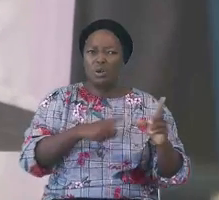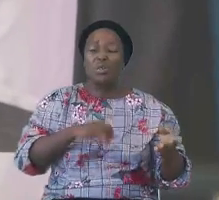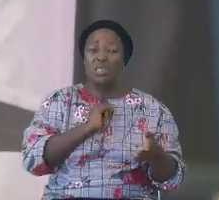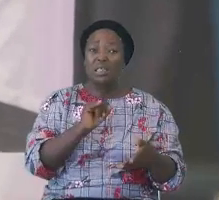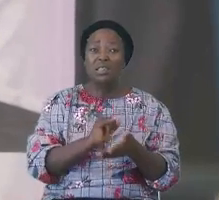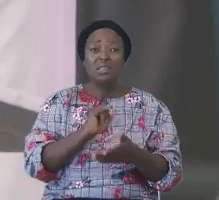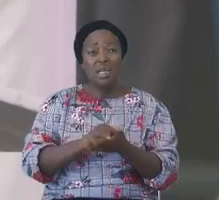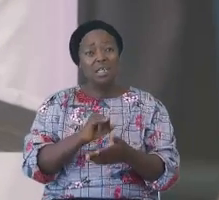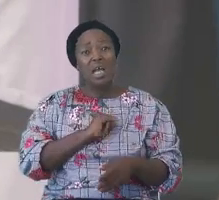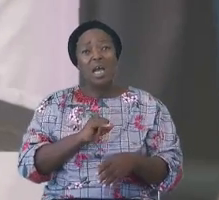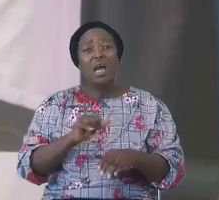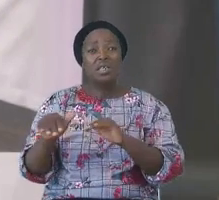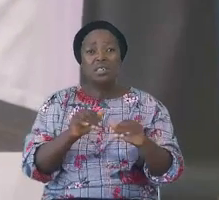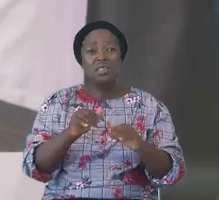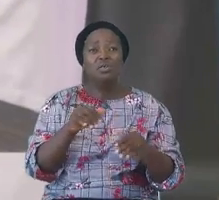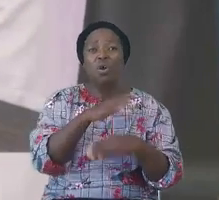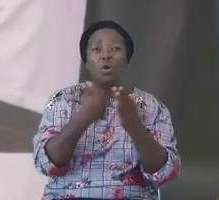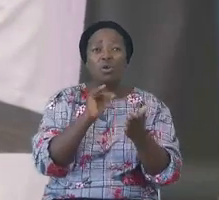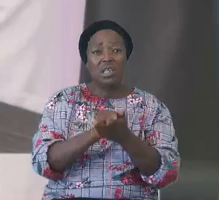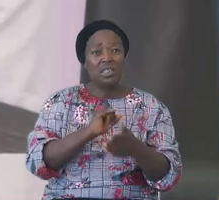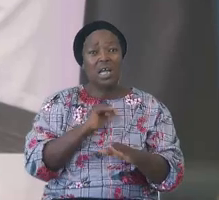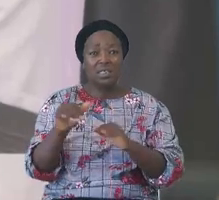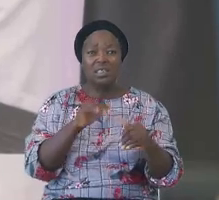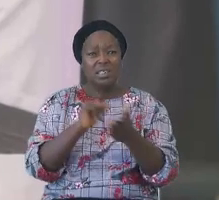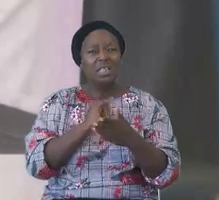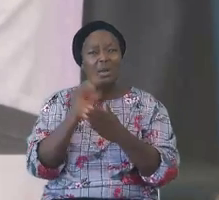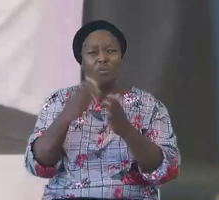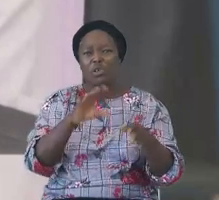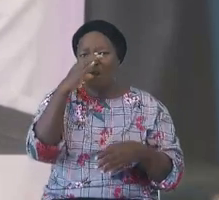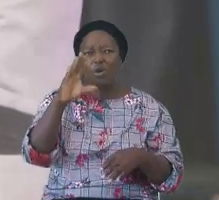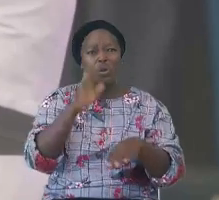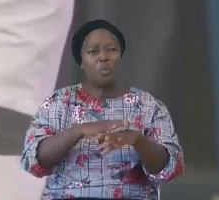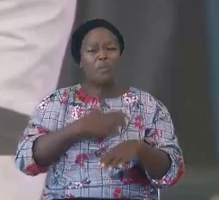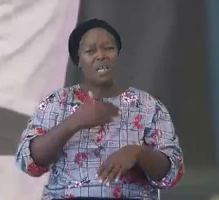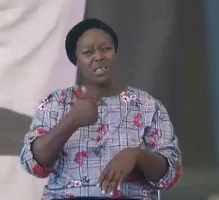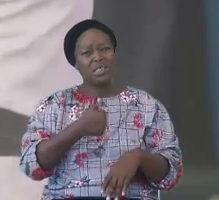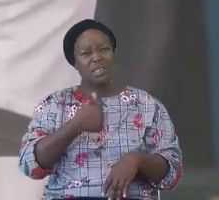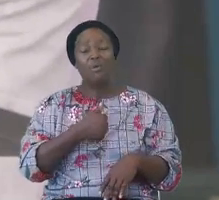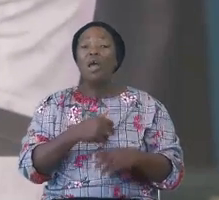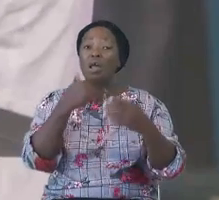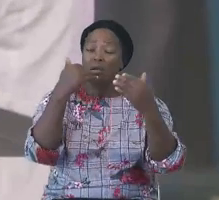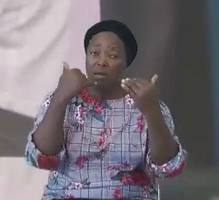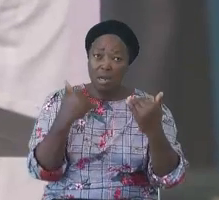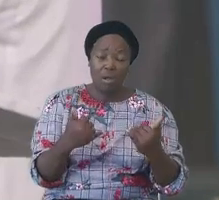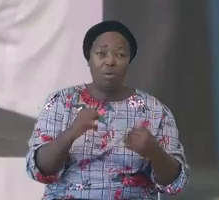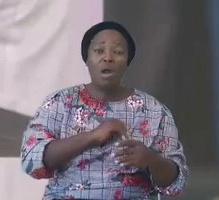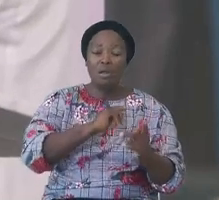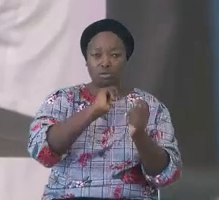Et j'ai pu dire ce que j'ai dit. J'ai pu faire ce que j'ai fait. J'ai pu